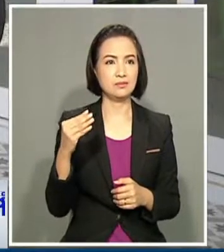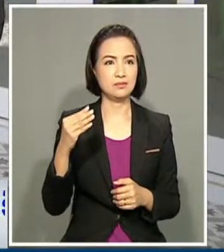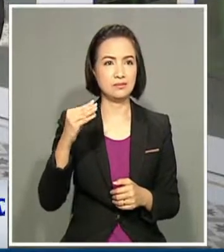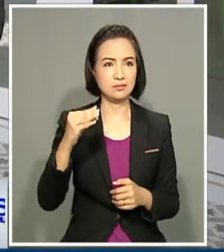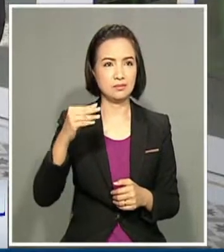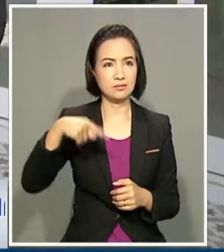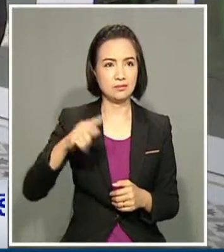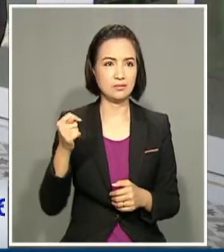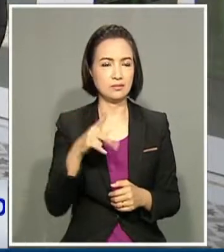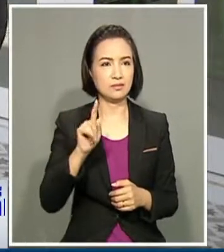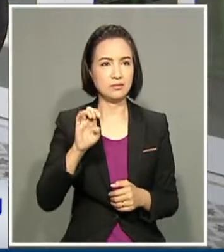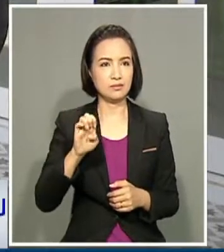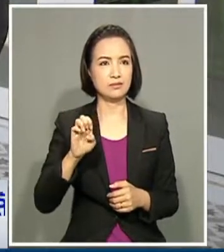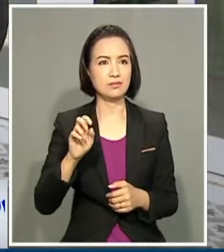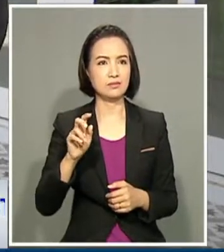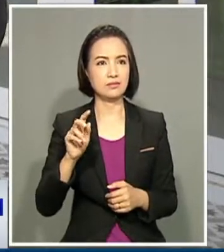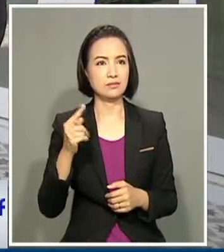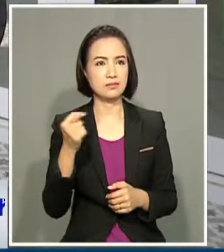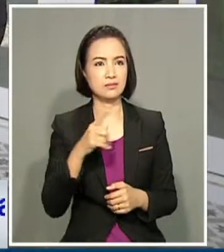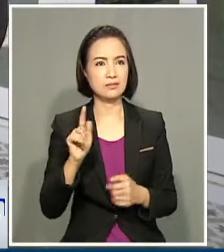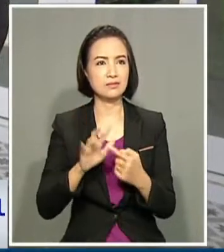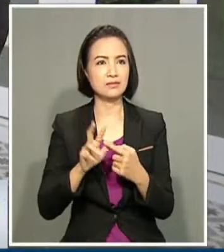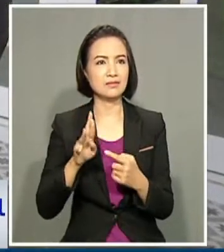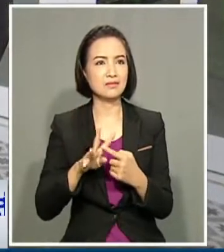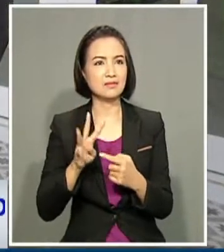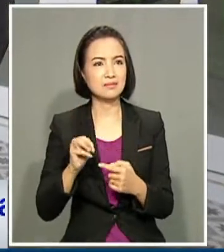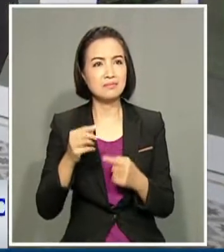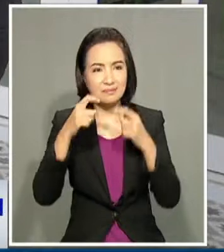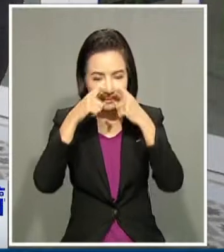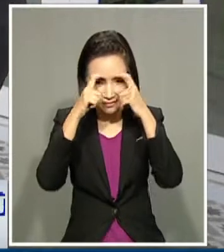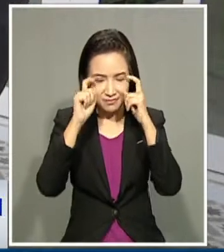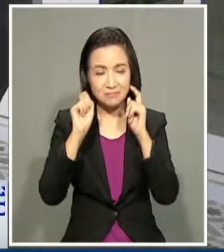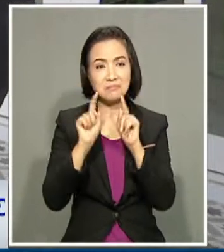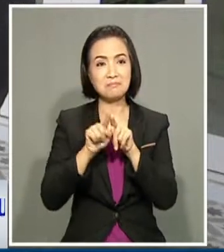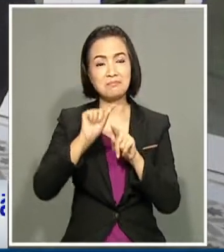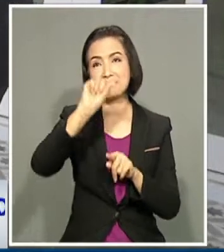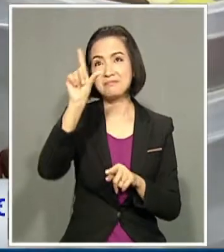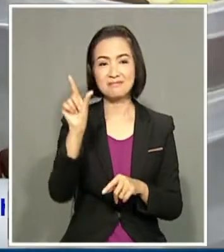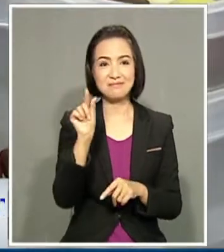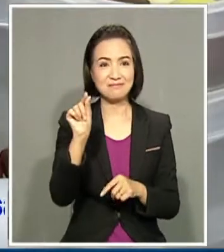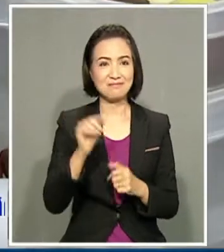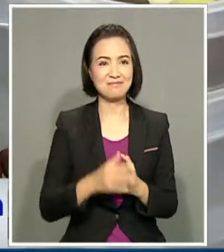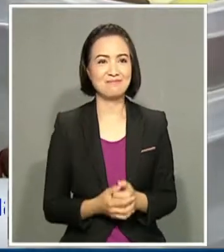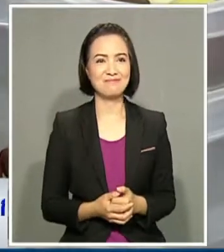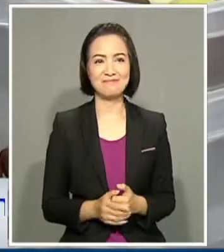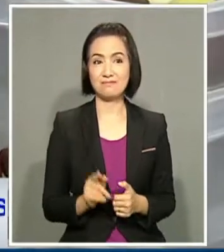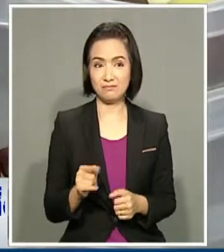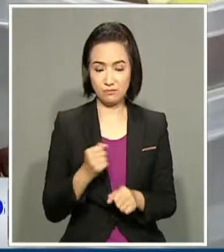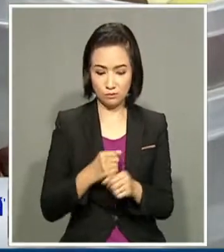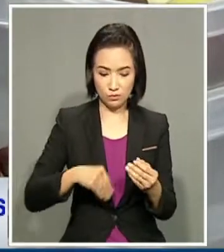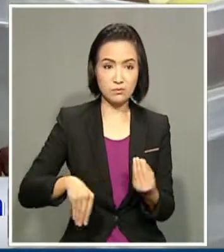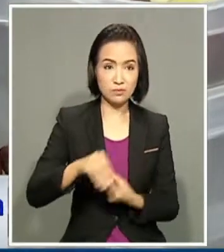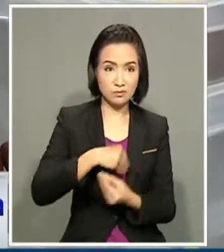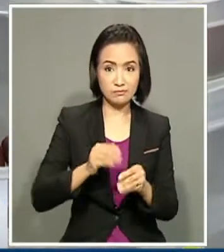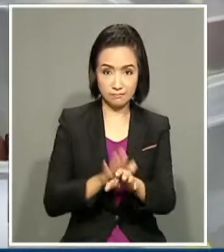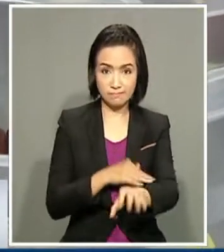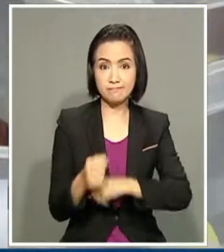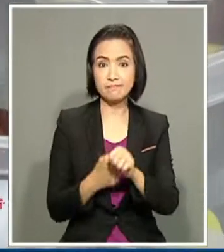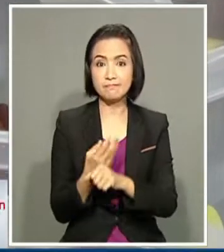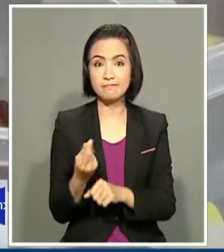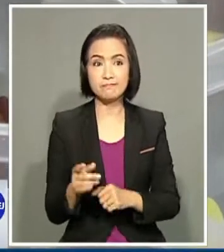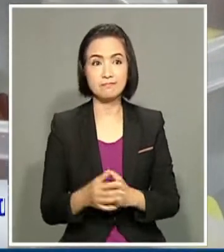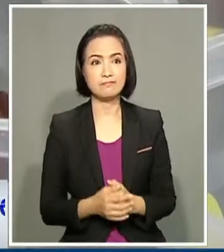ออสวยไหมล่ะ สวยมากผิวโก่งดำกงกระชัน คุณนพเราทำธุรกิจนี้มากี่ปีแล้วครับ ตั้ง